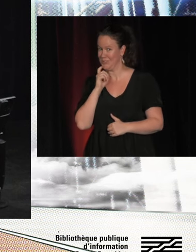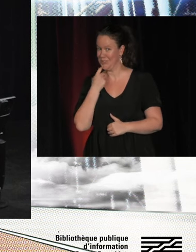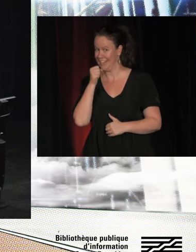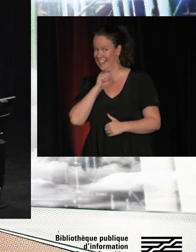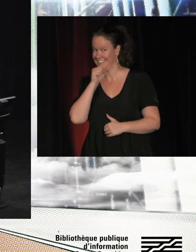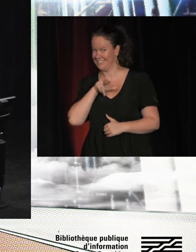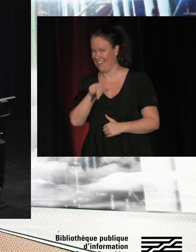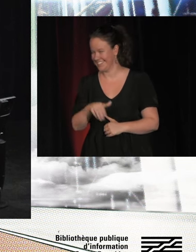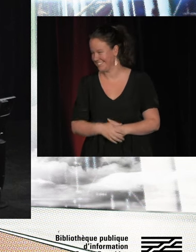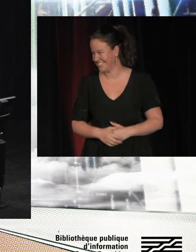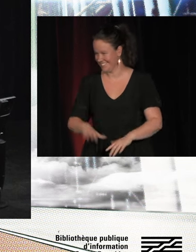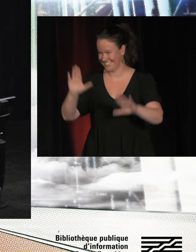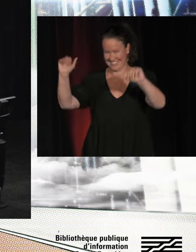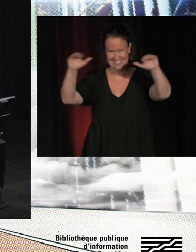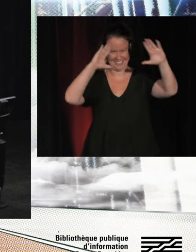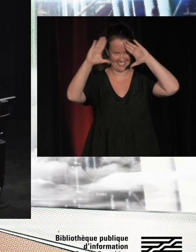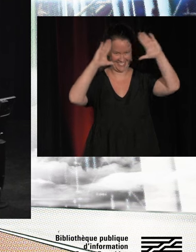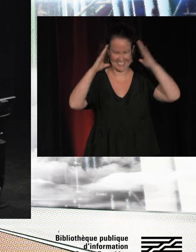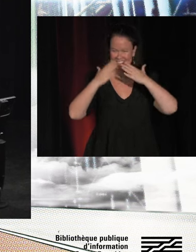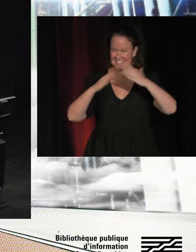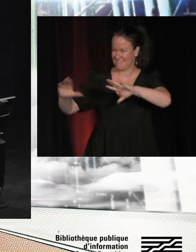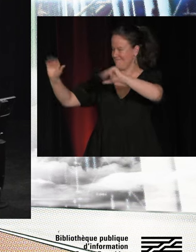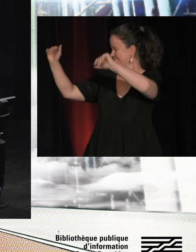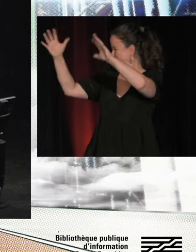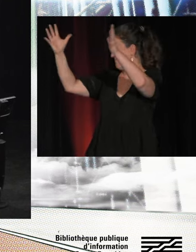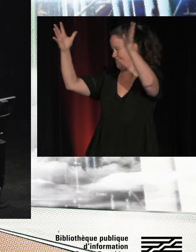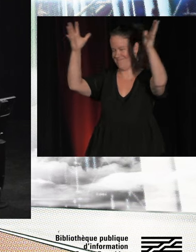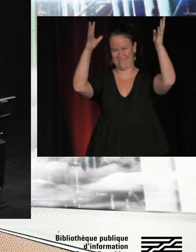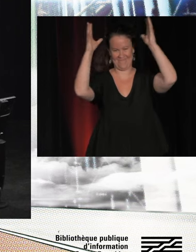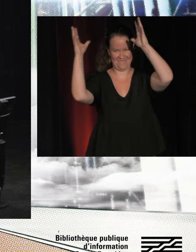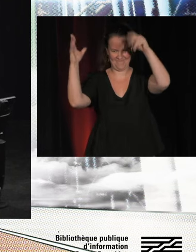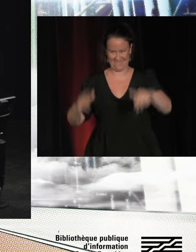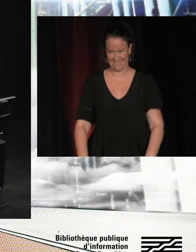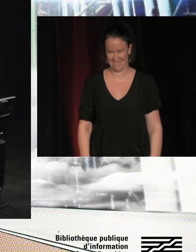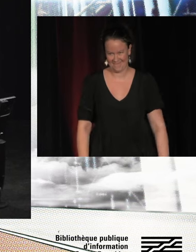du sucre et de la glace. Merci beaucoup. Très, très bonne soirée à vous. Au revoir.